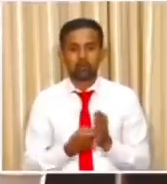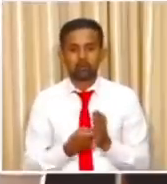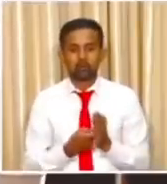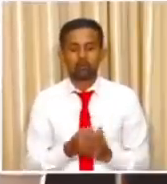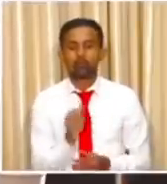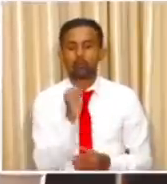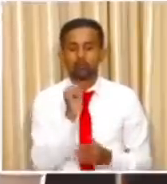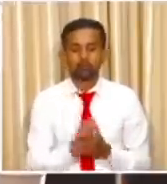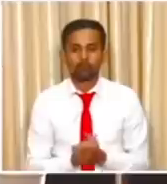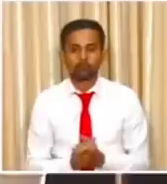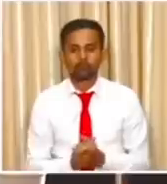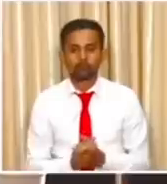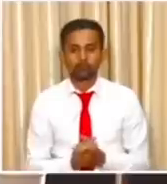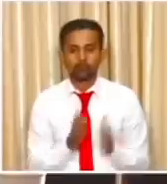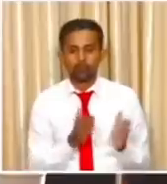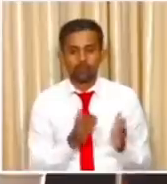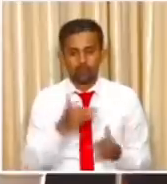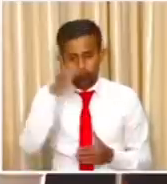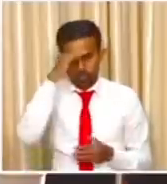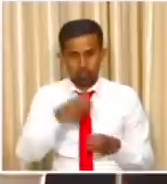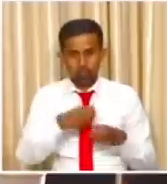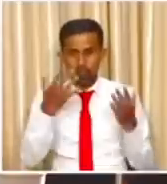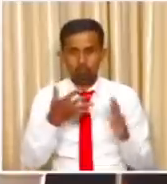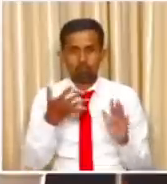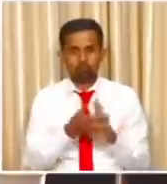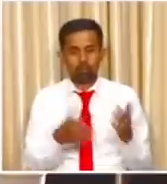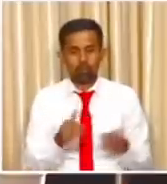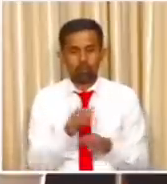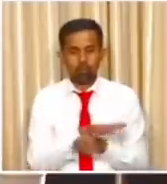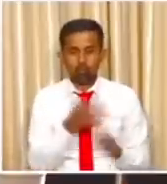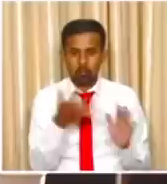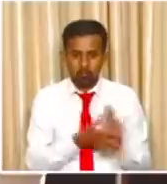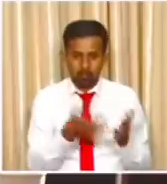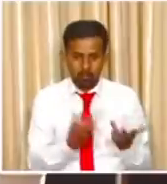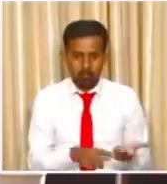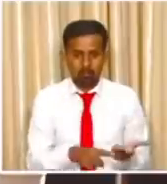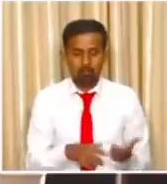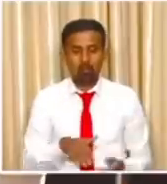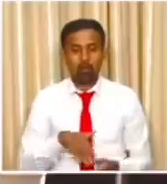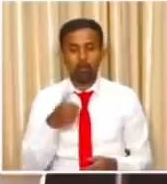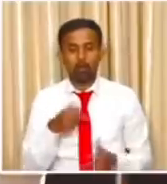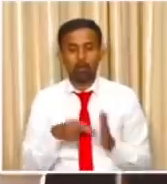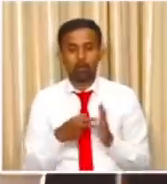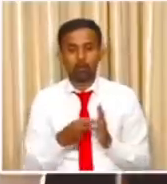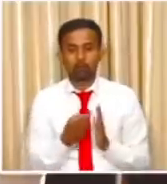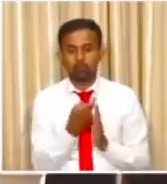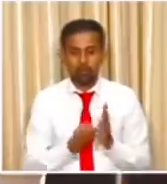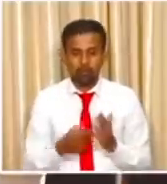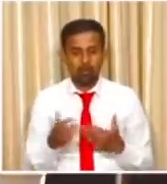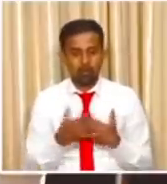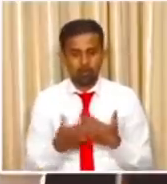නෙමෙයි. එක පැත්තකින් පාස්කු ප්‍රහාර යම් ප්‍රමාණයකට බලපෑවා, කොවිඩ් වසංගත යම් ප්‍රමාණයකට බලපෑවා, ප්‍රධාන වශයෙන් ගත්තොත් ආර්ථික ප්‍රතිපත්තියන්